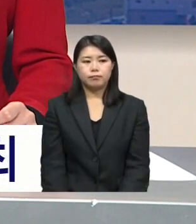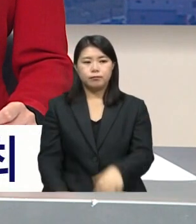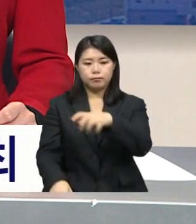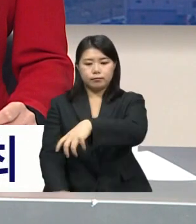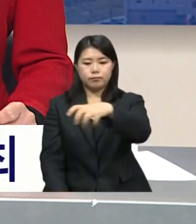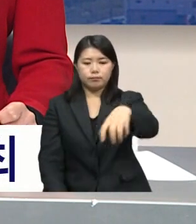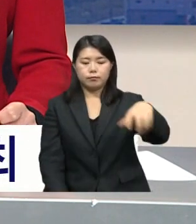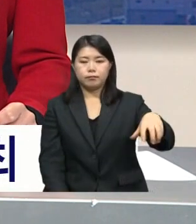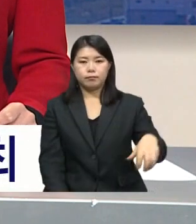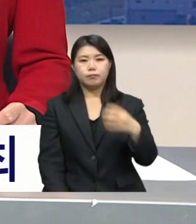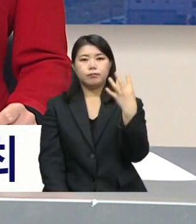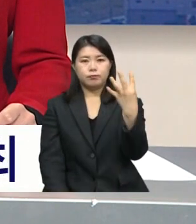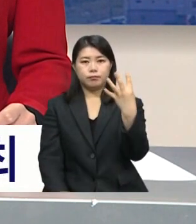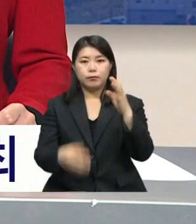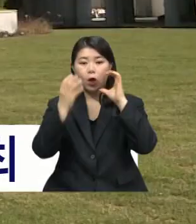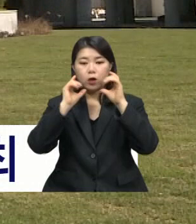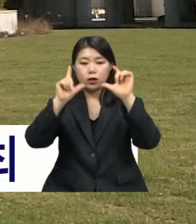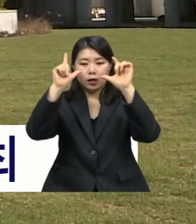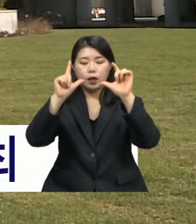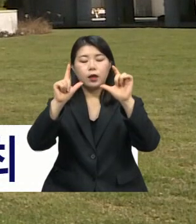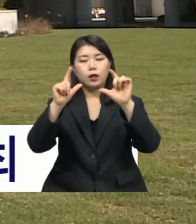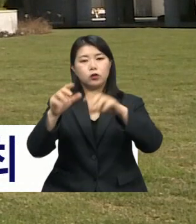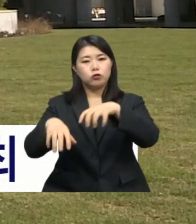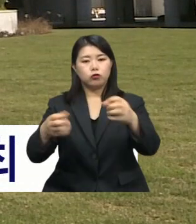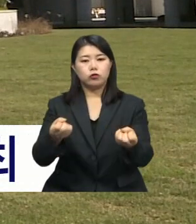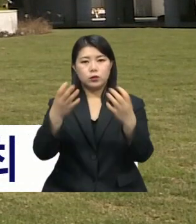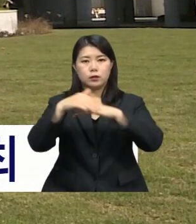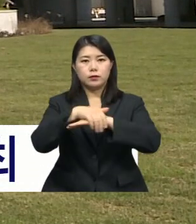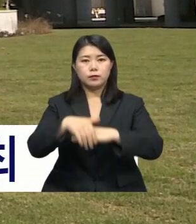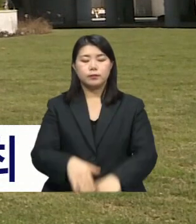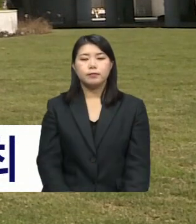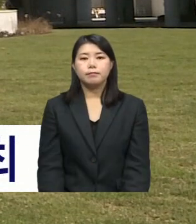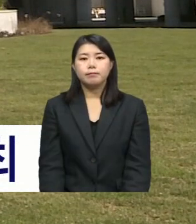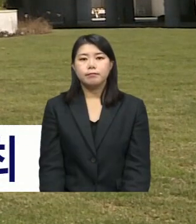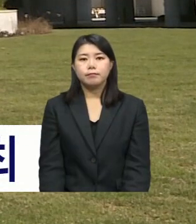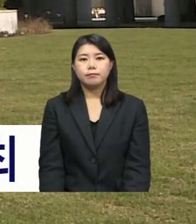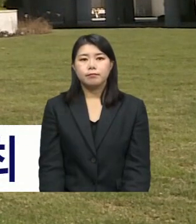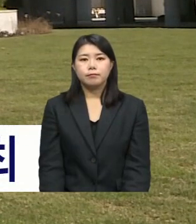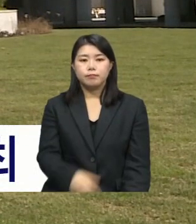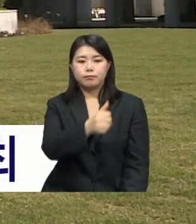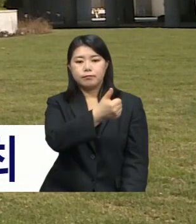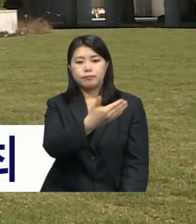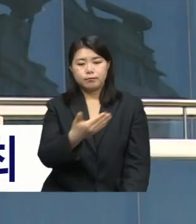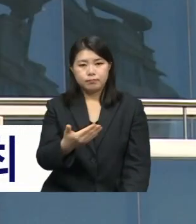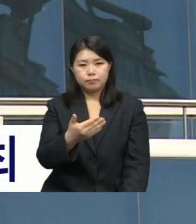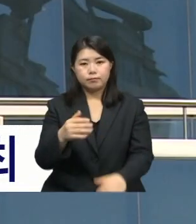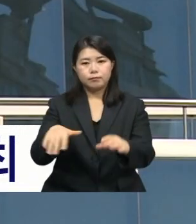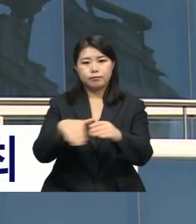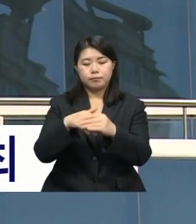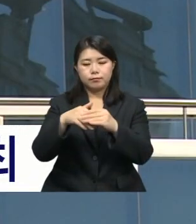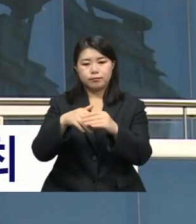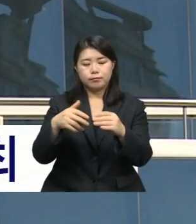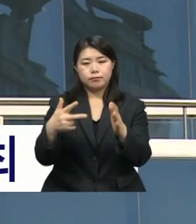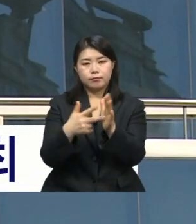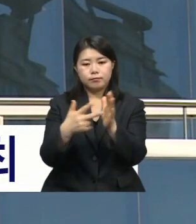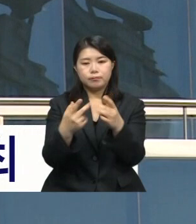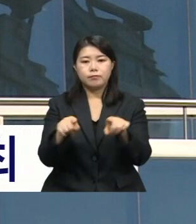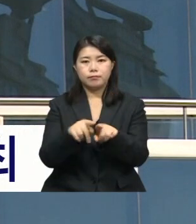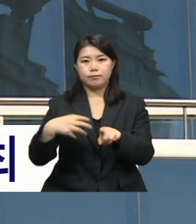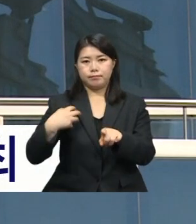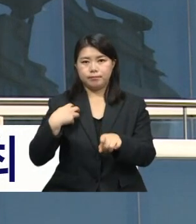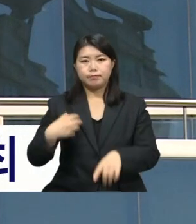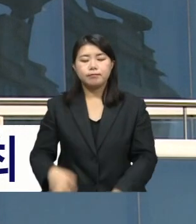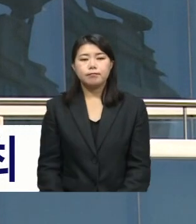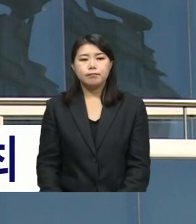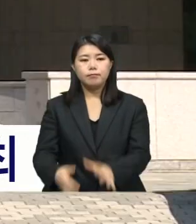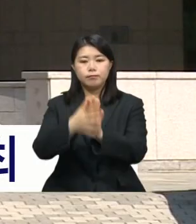네개 권역에서 어린이날 대축제를 연다고 밝혔습니다 이번 행사는 하남시와 하남 문화재단 등이 함께 진행하며